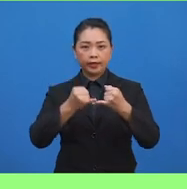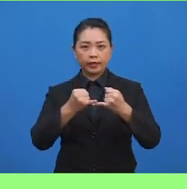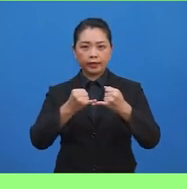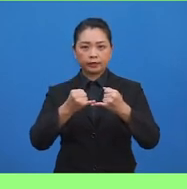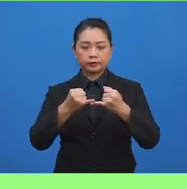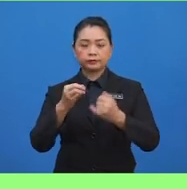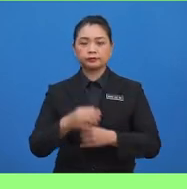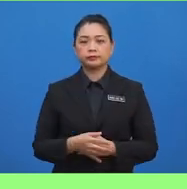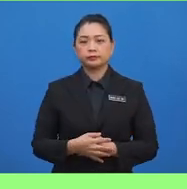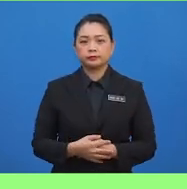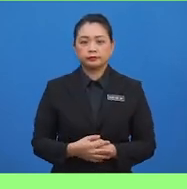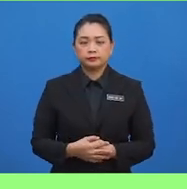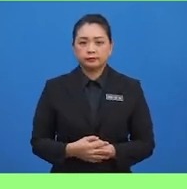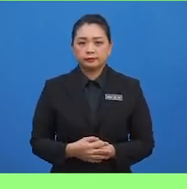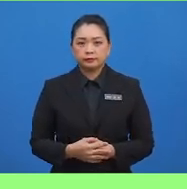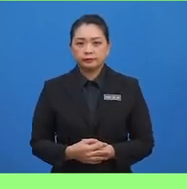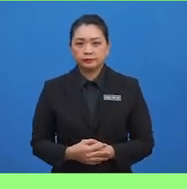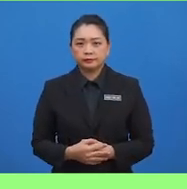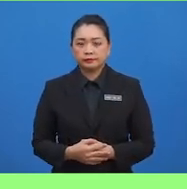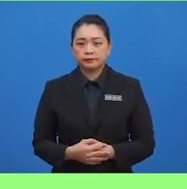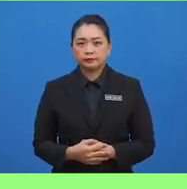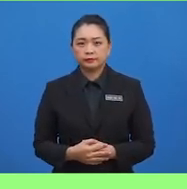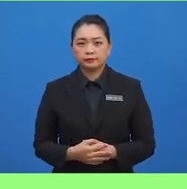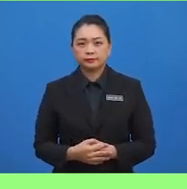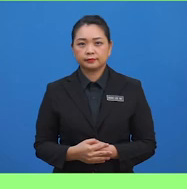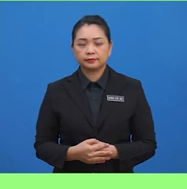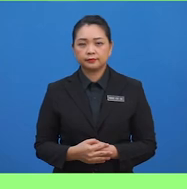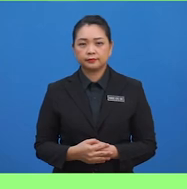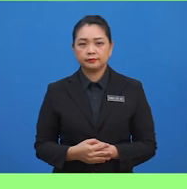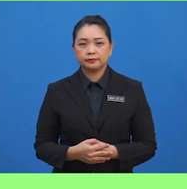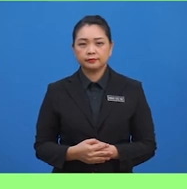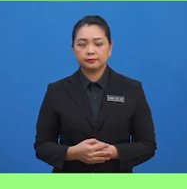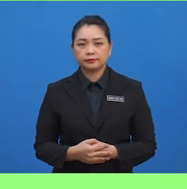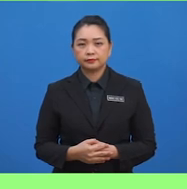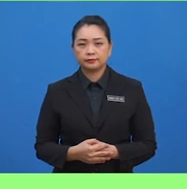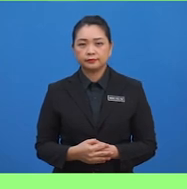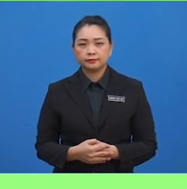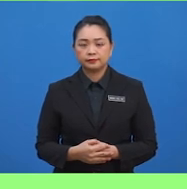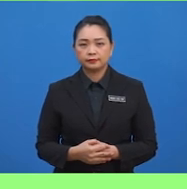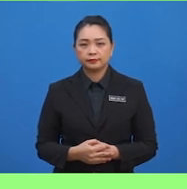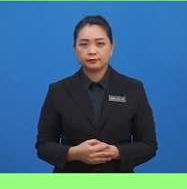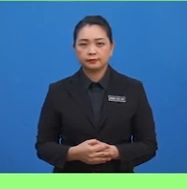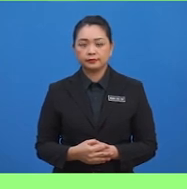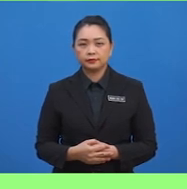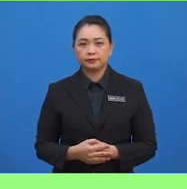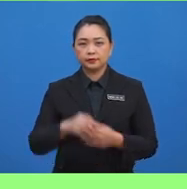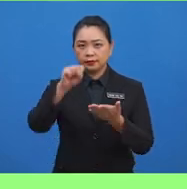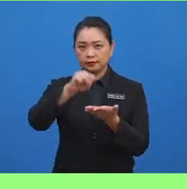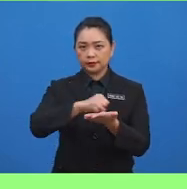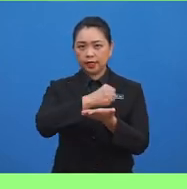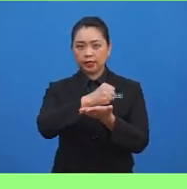sama dalam satu baris lihat syair rangkap